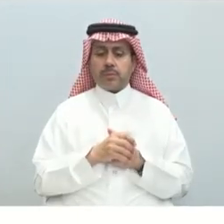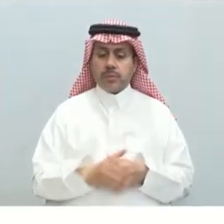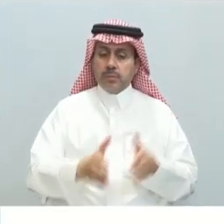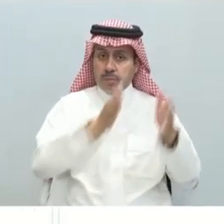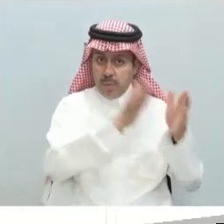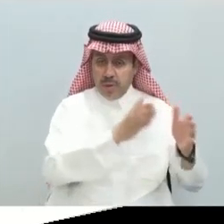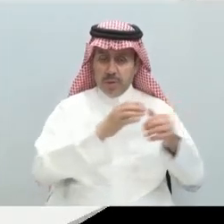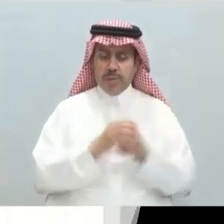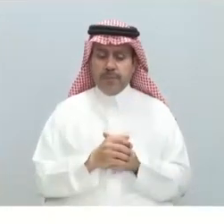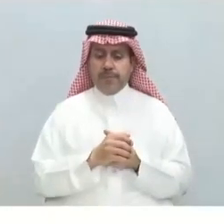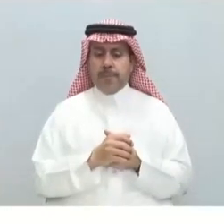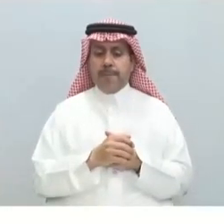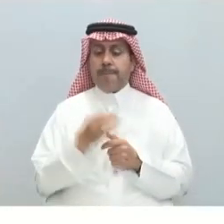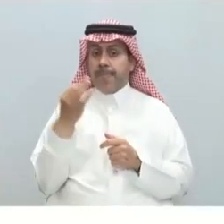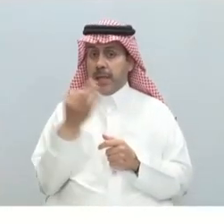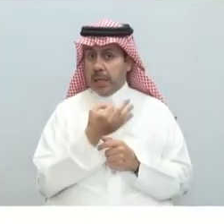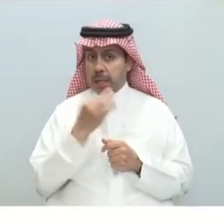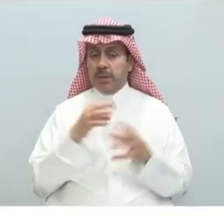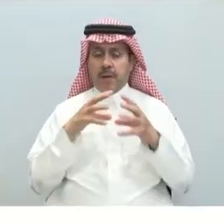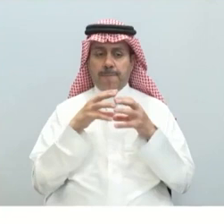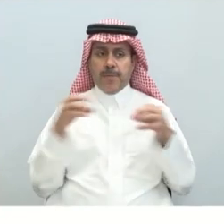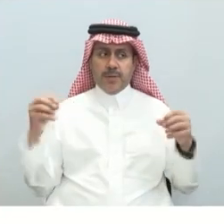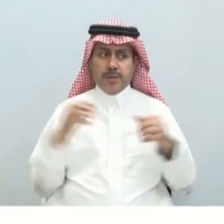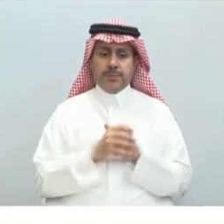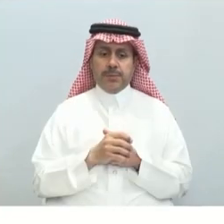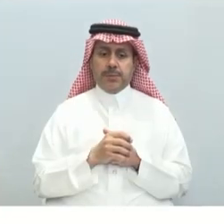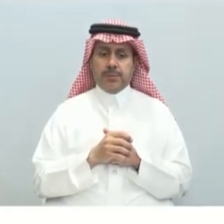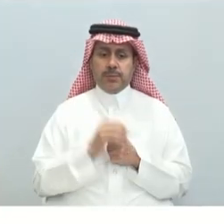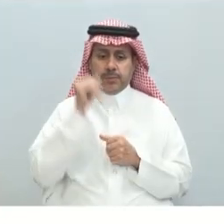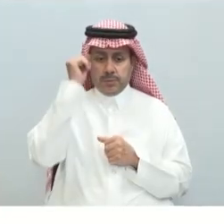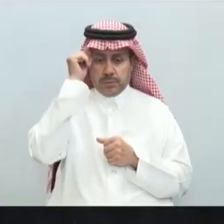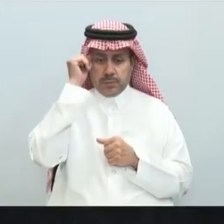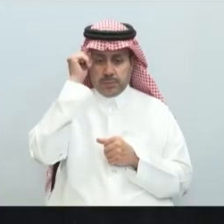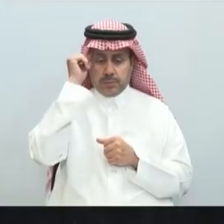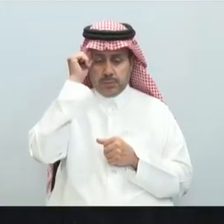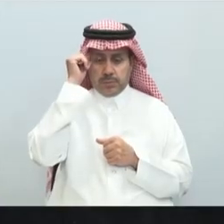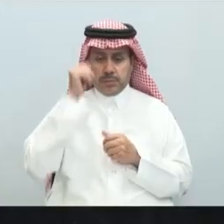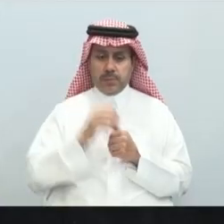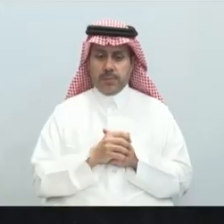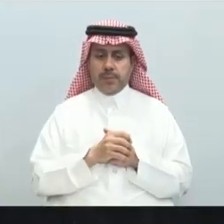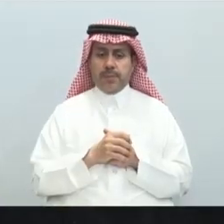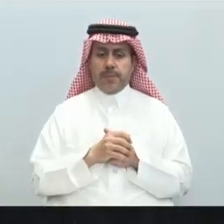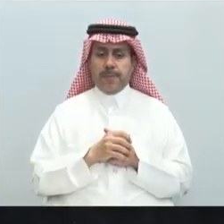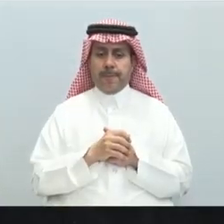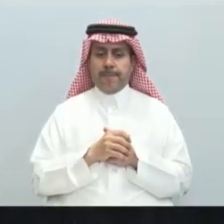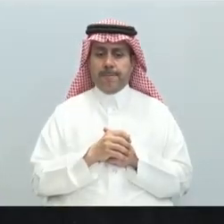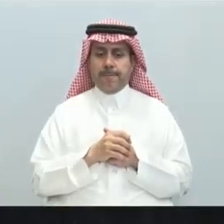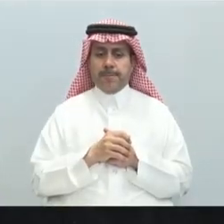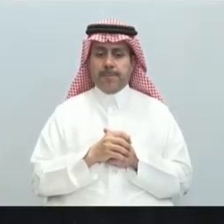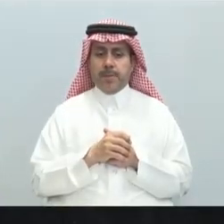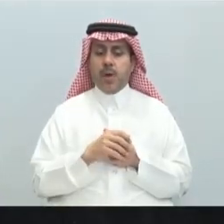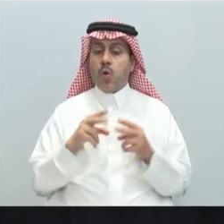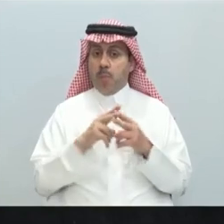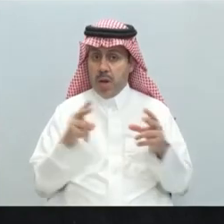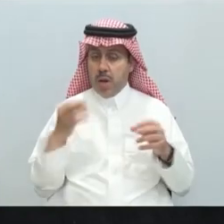ايها الطلاب والطالبات انتقلوا معي ل لكلمات اخر نتبين واياكم معانيها حتى باذن الله